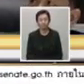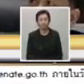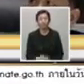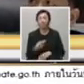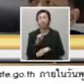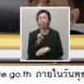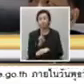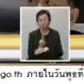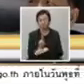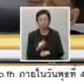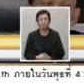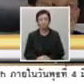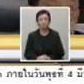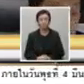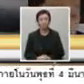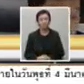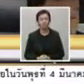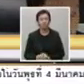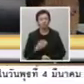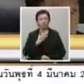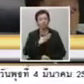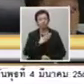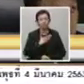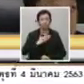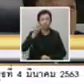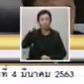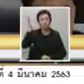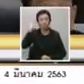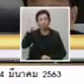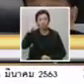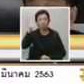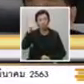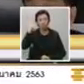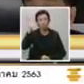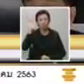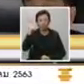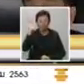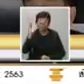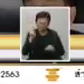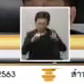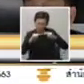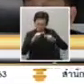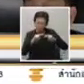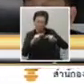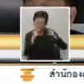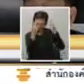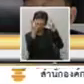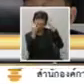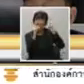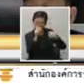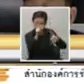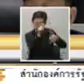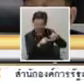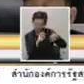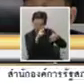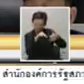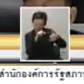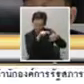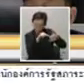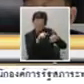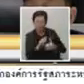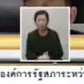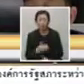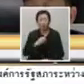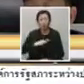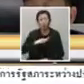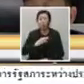ำหรับประเด็นที่ผมจะอภิปรายไม่ไว้วางใจท่านนายกรัฐมนตรีนั้นนะครับผมไม่แปลกใจเลย